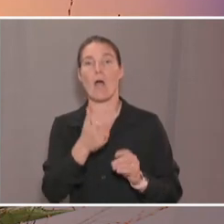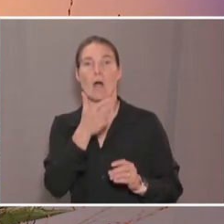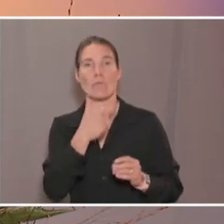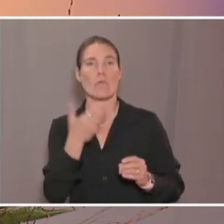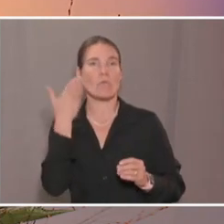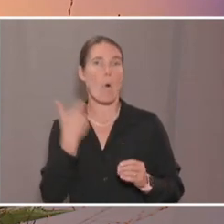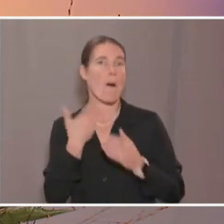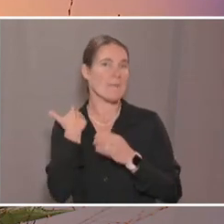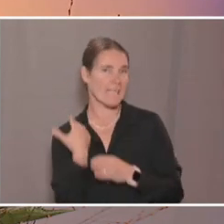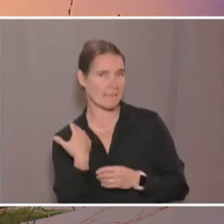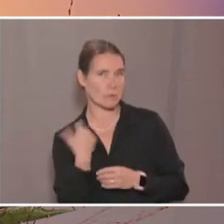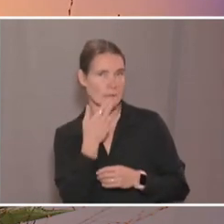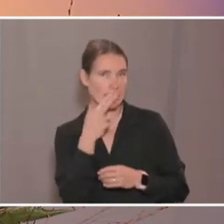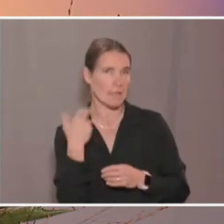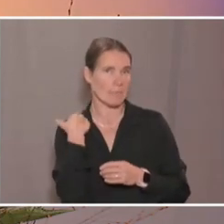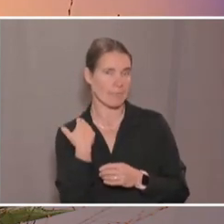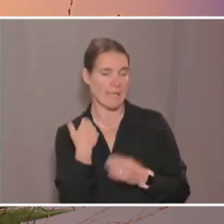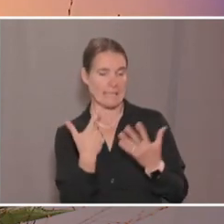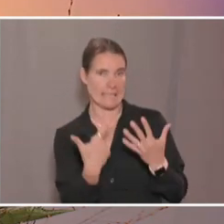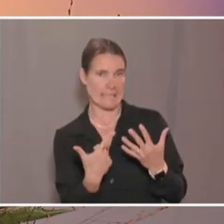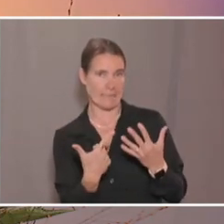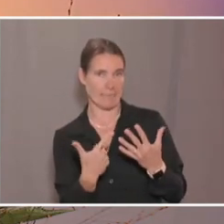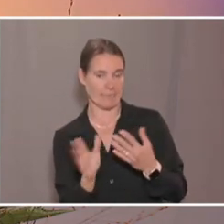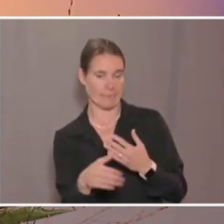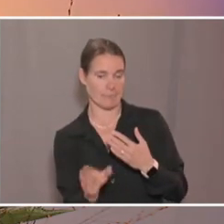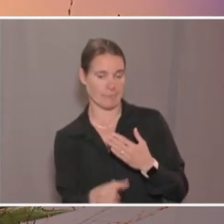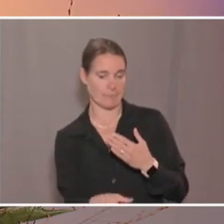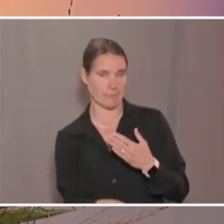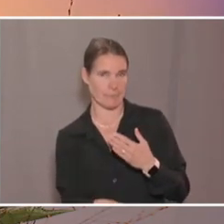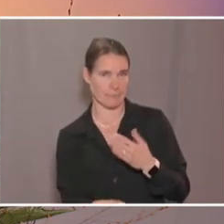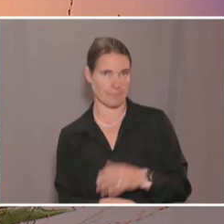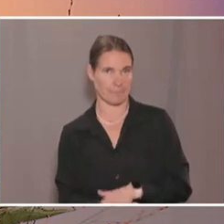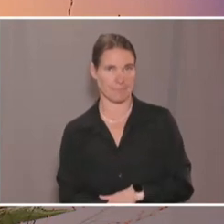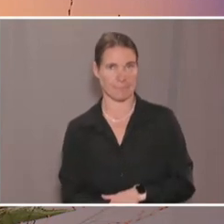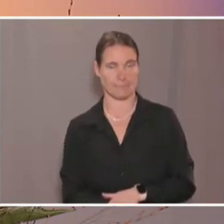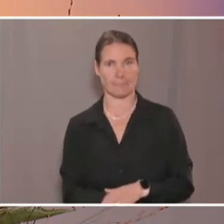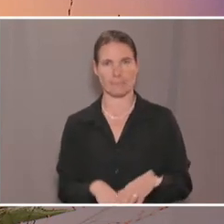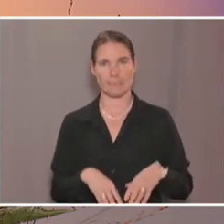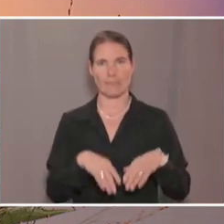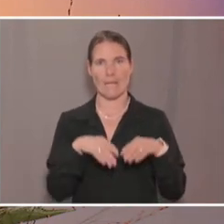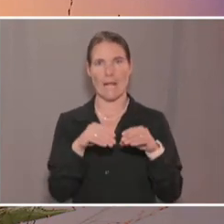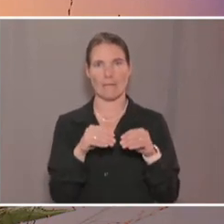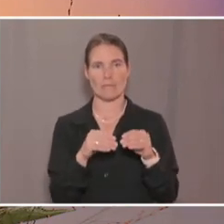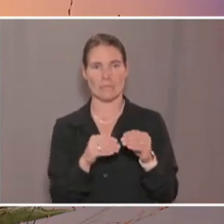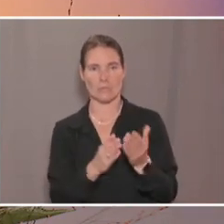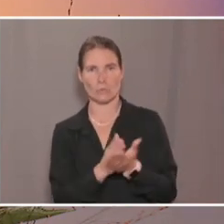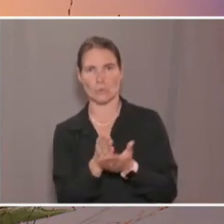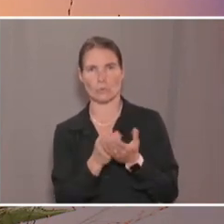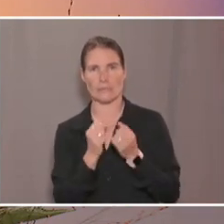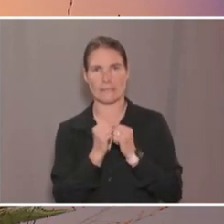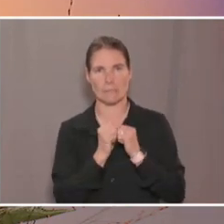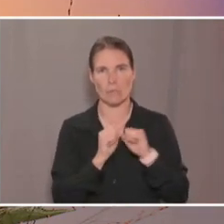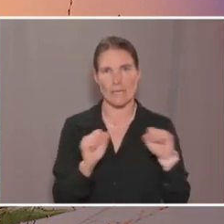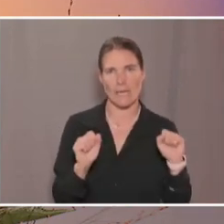Vorbelastung. Mindestens 7 nahmen sie sofort von der Liste. Wurde anfangs also ein durch und durch demokratischer